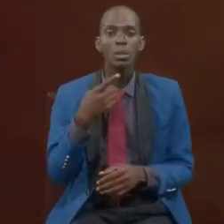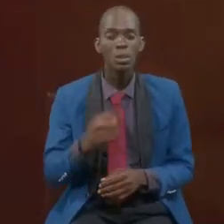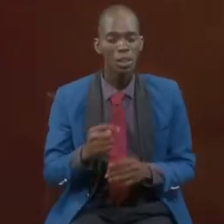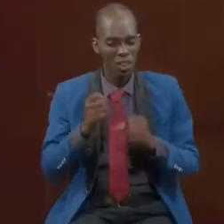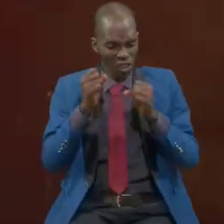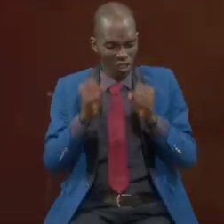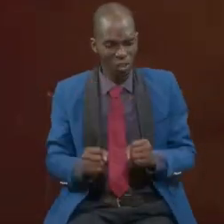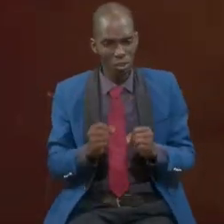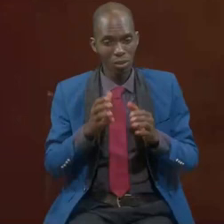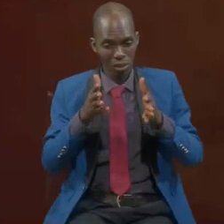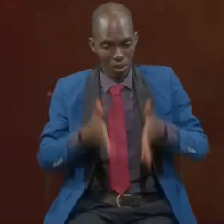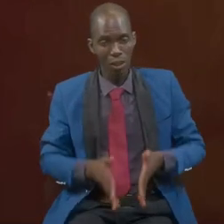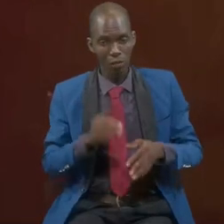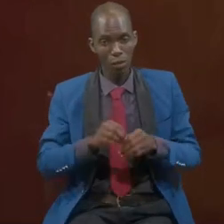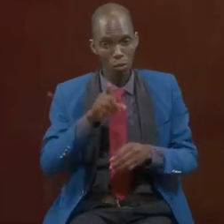aller.